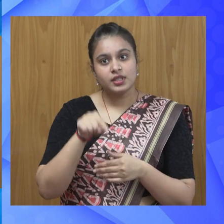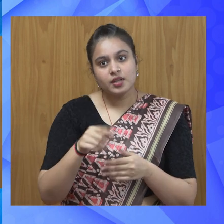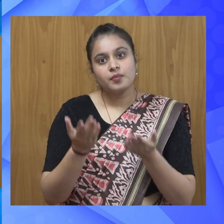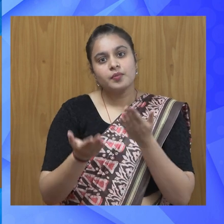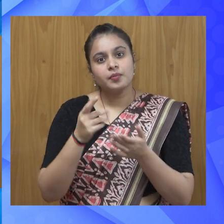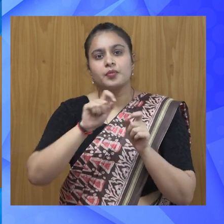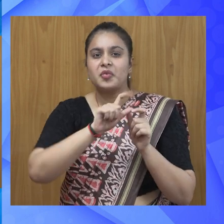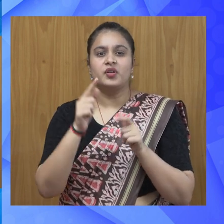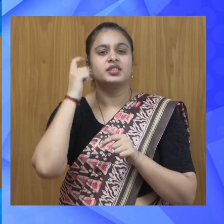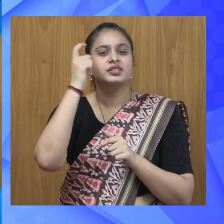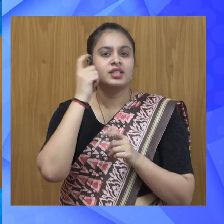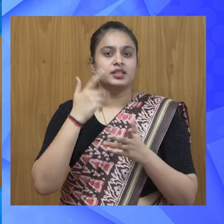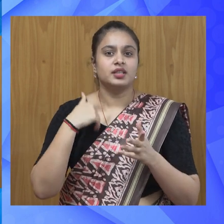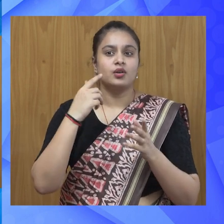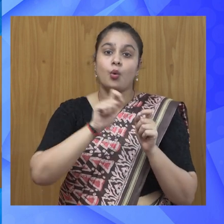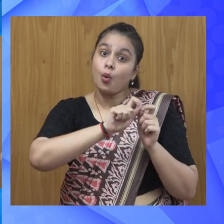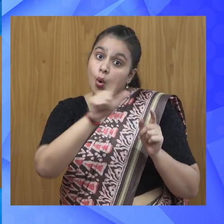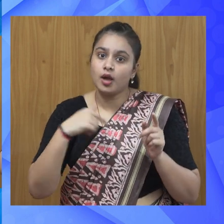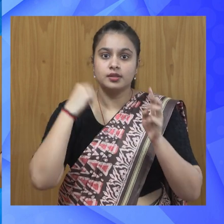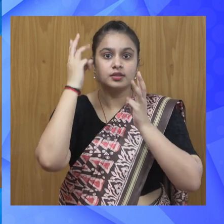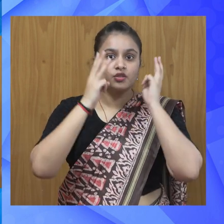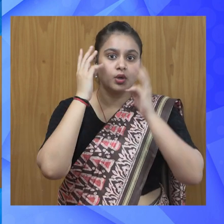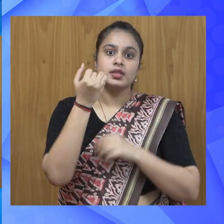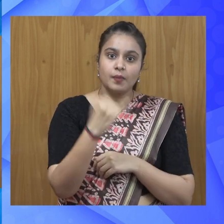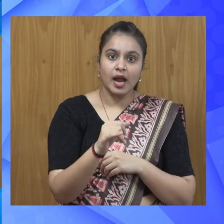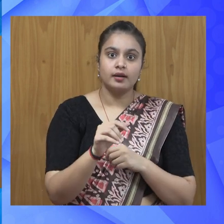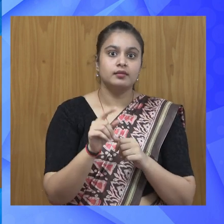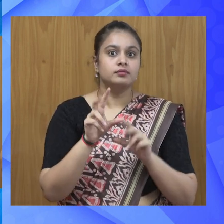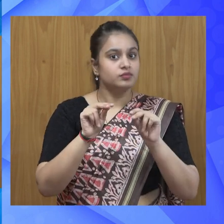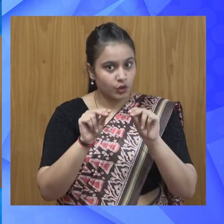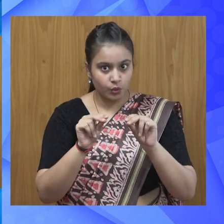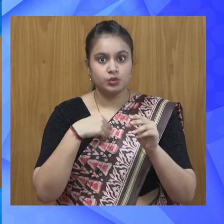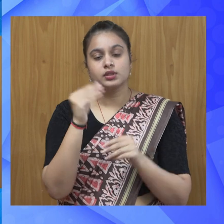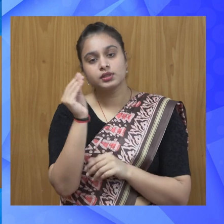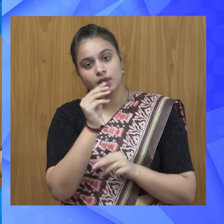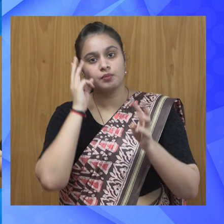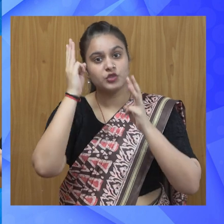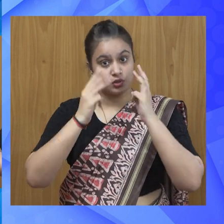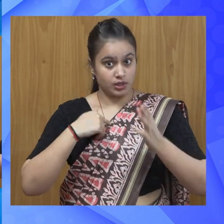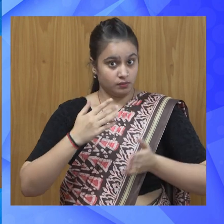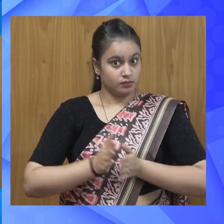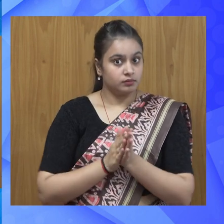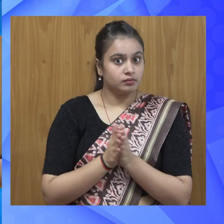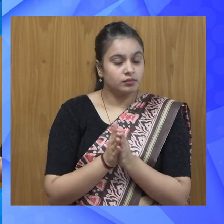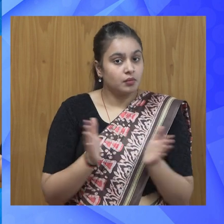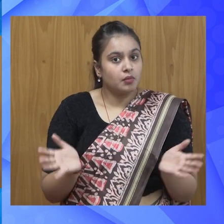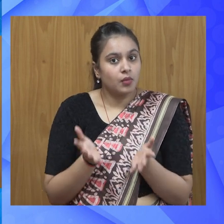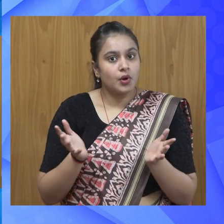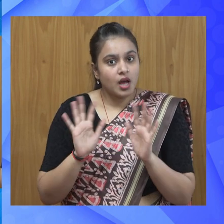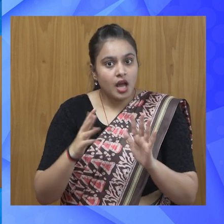है कि तो हर जो स्ट्रेस है वो खराब होता है, ऐसा नहीं है। कुछ स्ट्रेस जो है हमें मोटिवेट करता है और हमें उस चीज